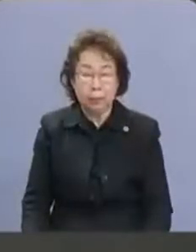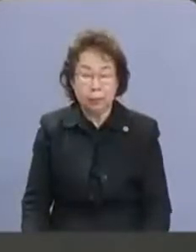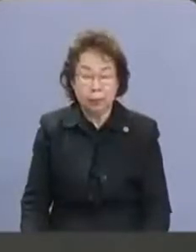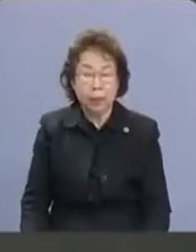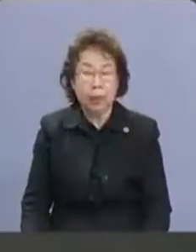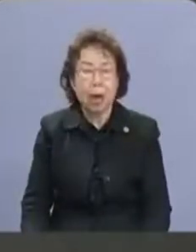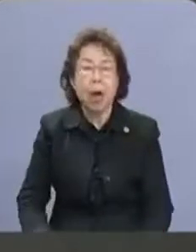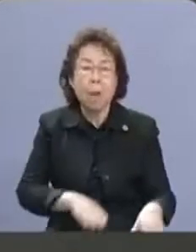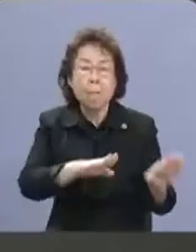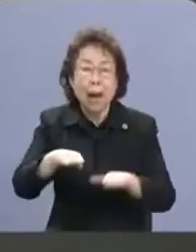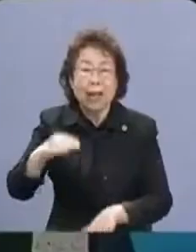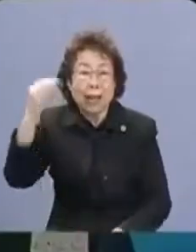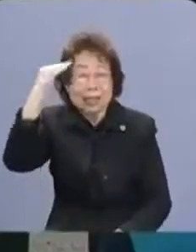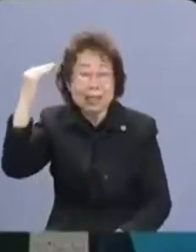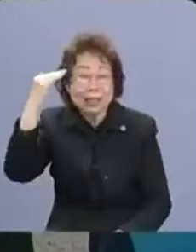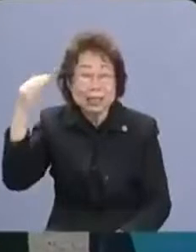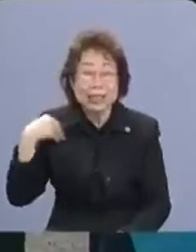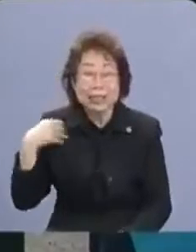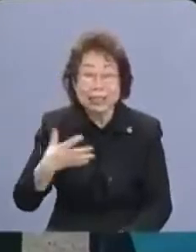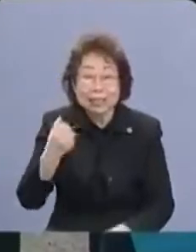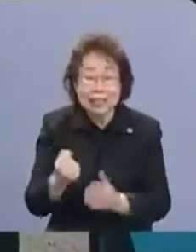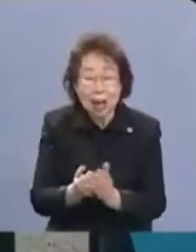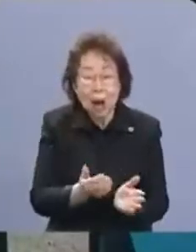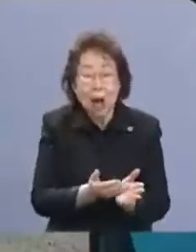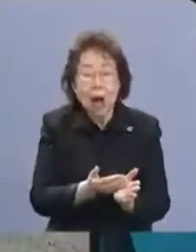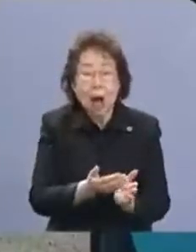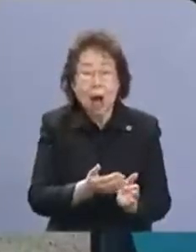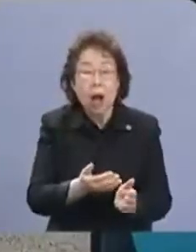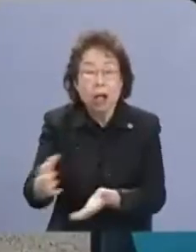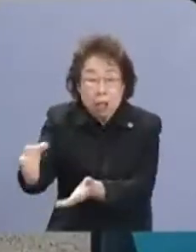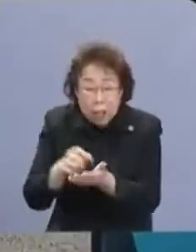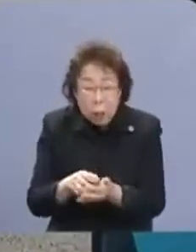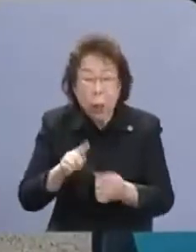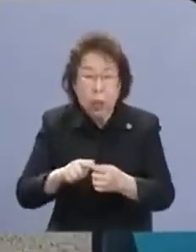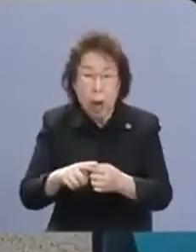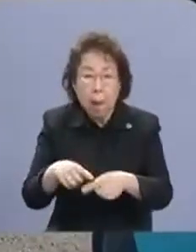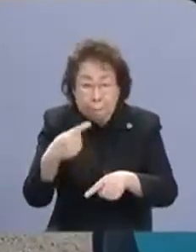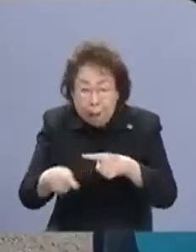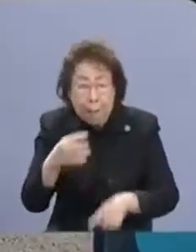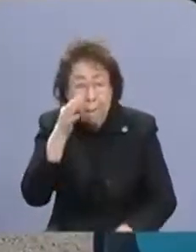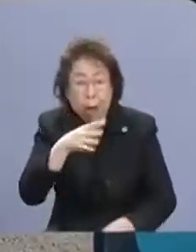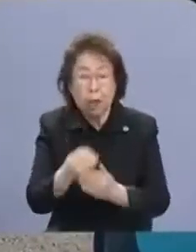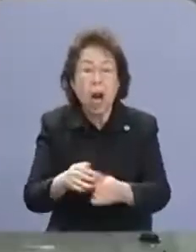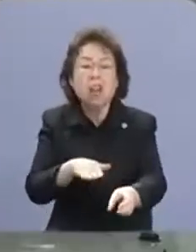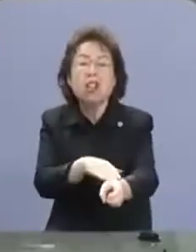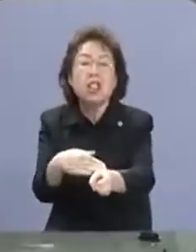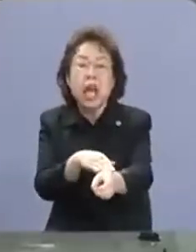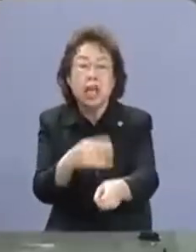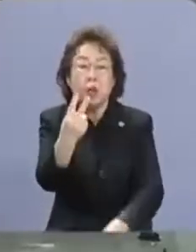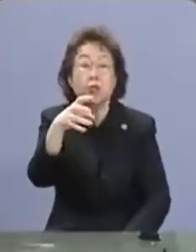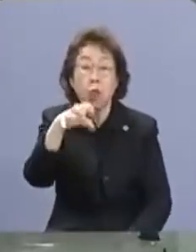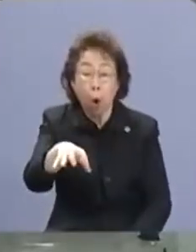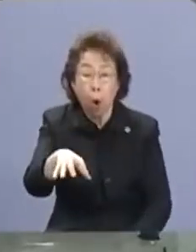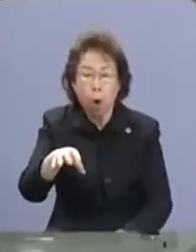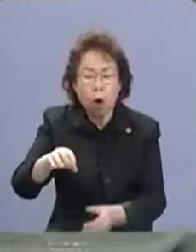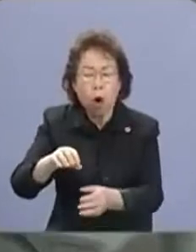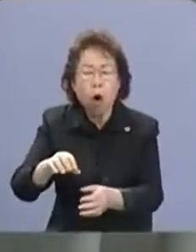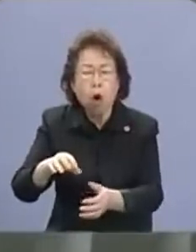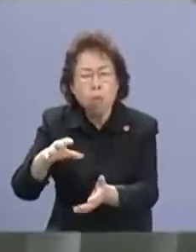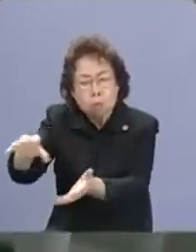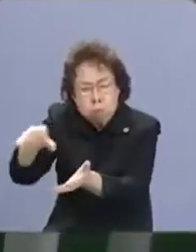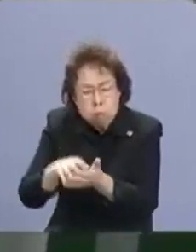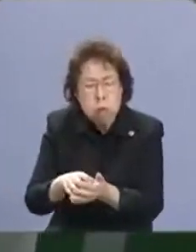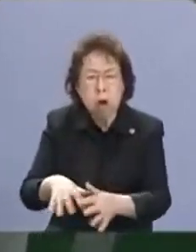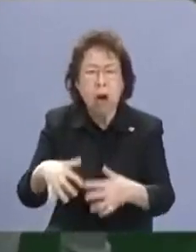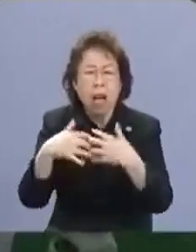한국해양과학기술원 이 제작한 이동식 방사능 분석실 입니다 2개 컨 텐 안에 방사성 물질 전처리 장비 와